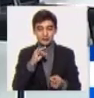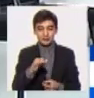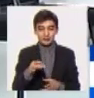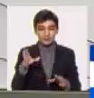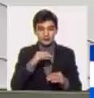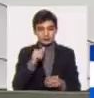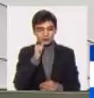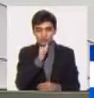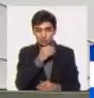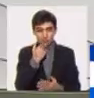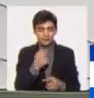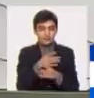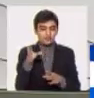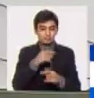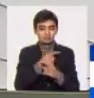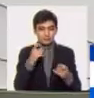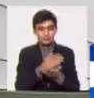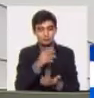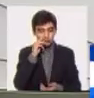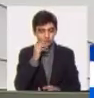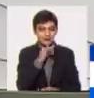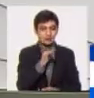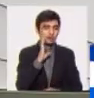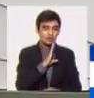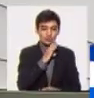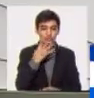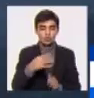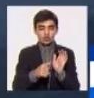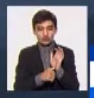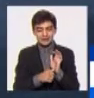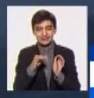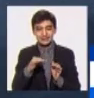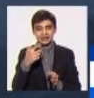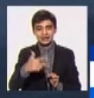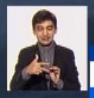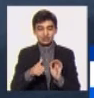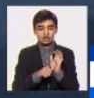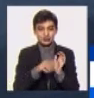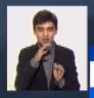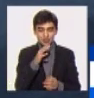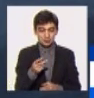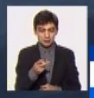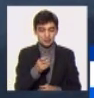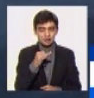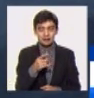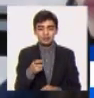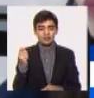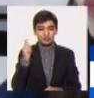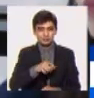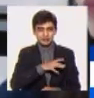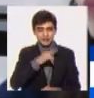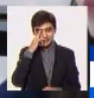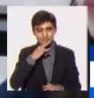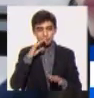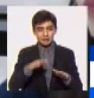не раскрывают. Известно, что это мужчина и женщина 46 и 36 лет. Они прилетели в